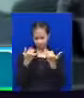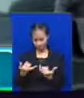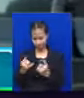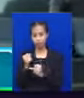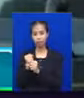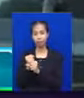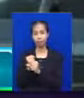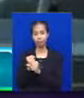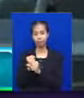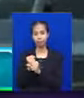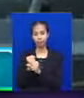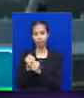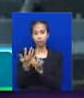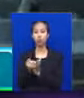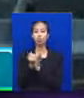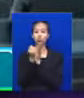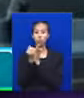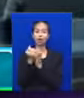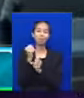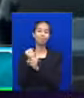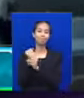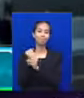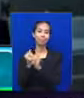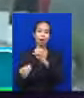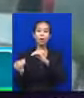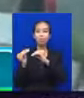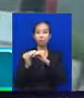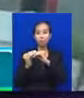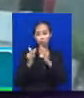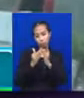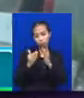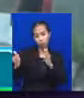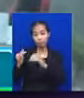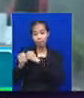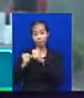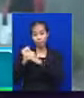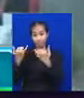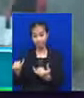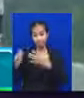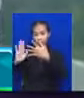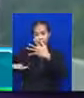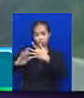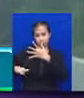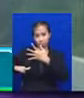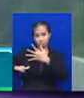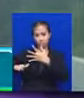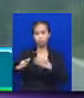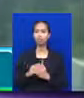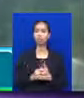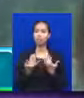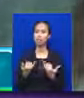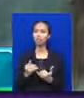จะเป็นการต่อมาตรการเดิมนะครับของจนถึงสิ้นปีนะครับพิเศษก็เป็นช่วง